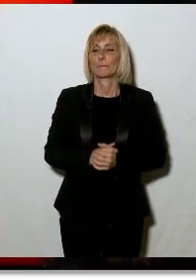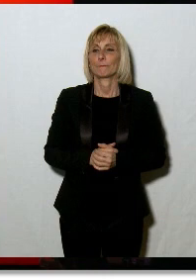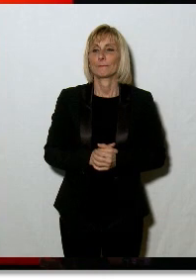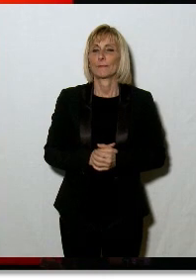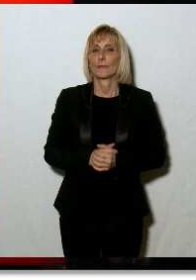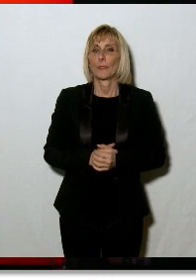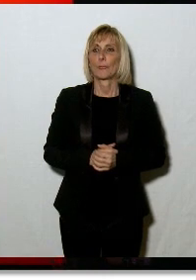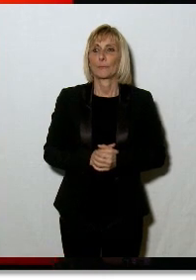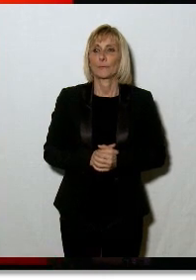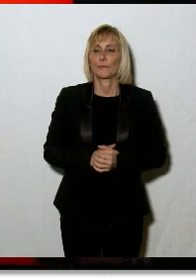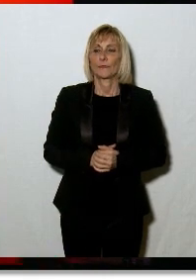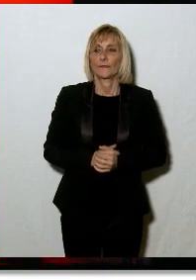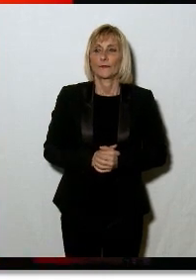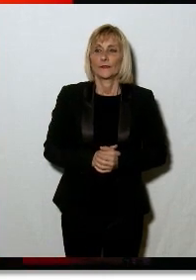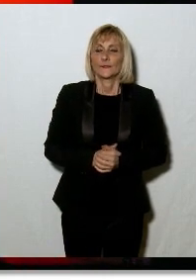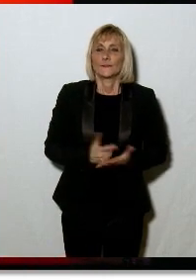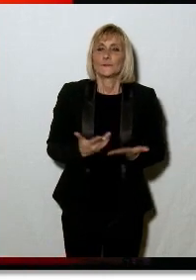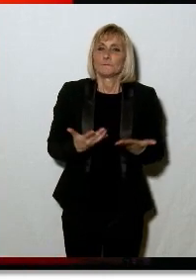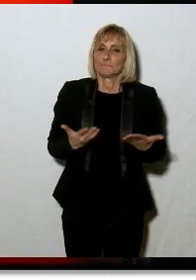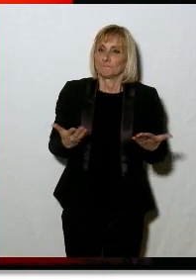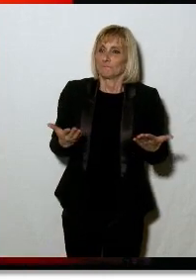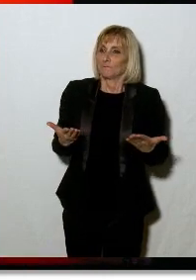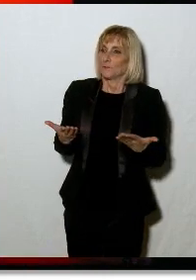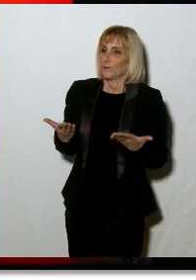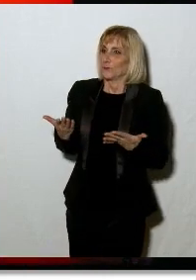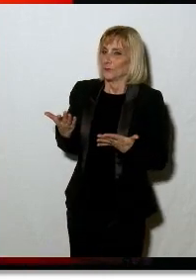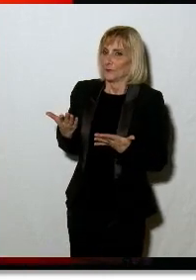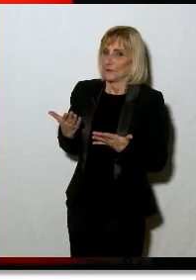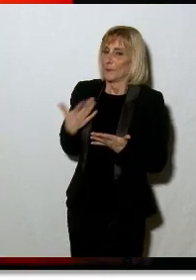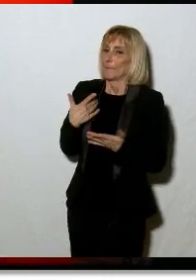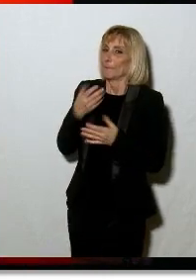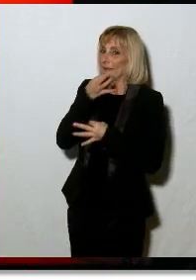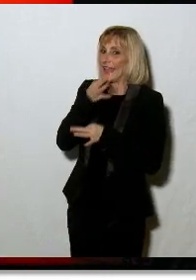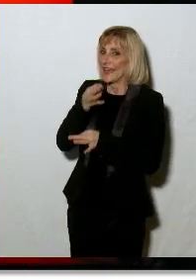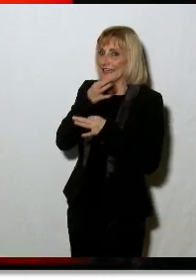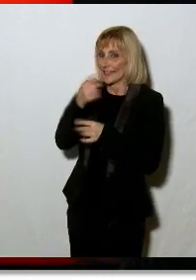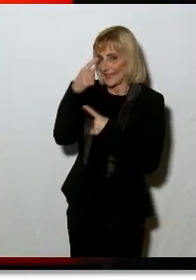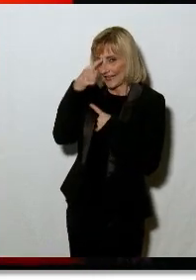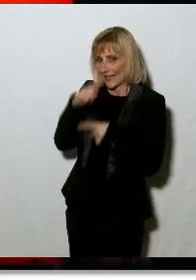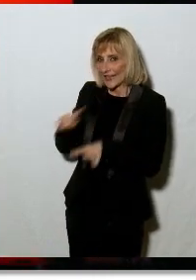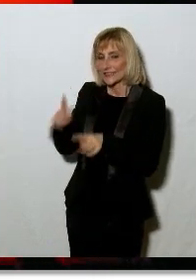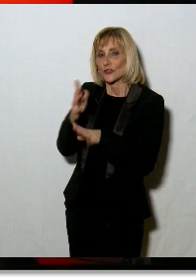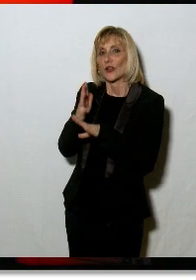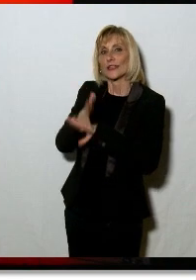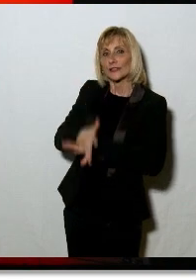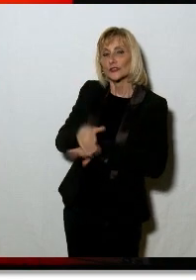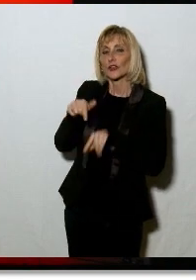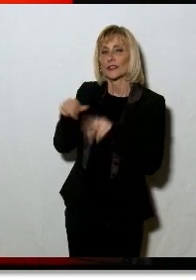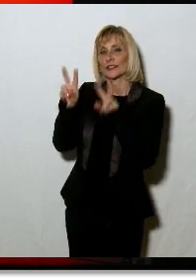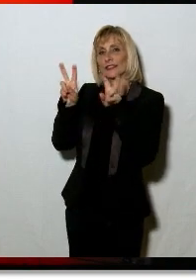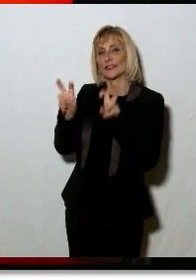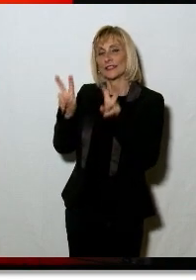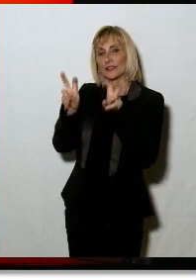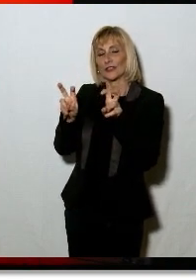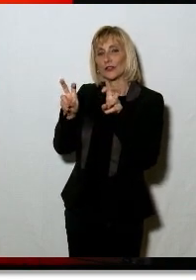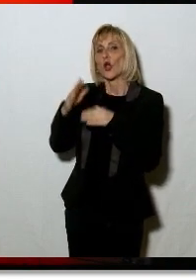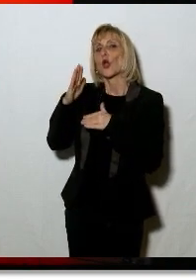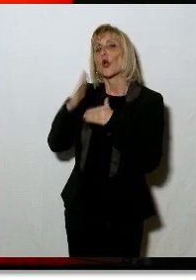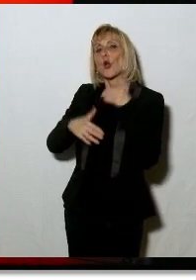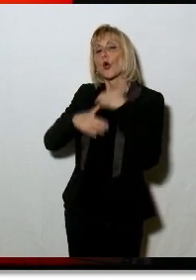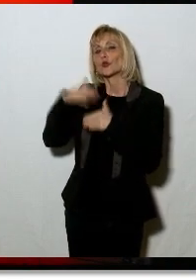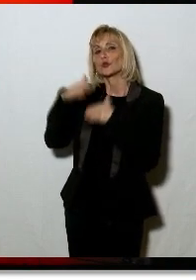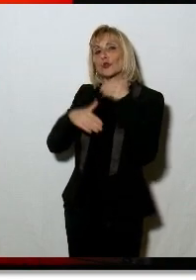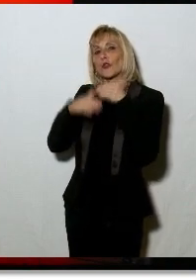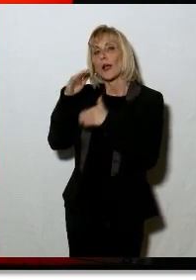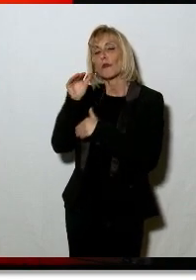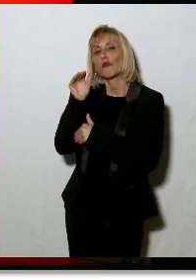Eccolo a lui Ovviamente la relazione introduttiva dal titolo Costruiamo